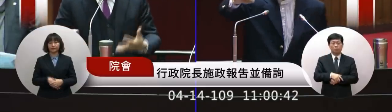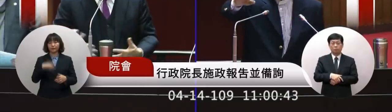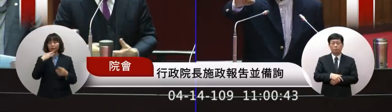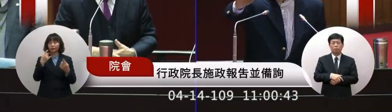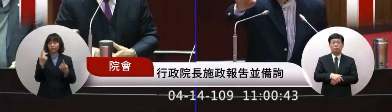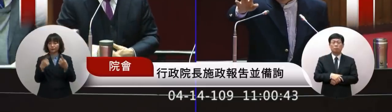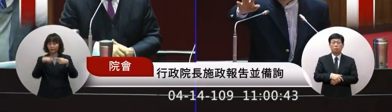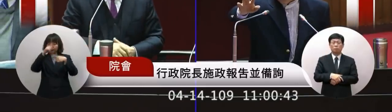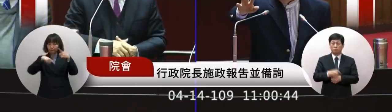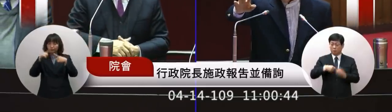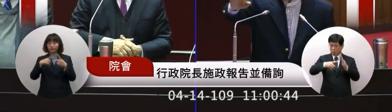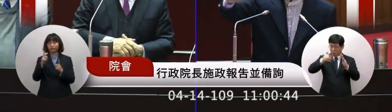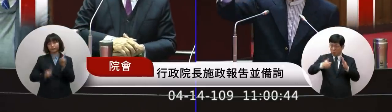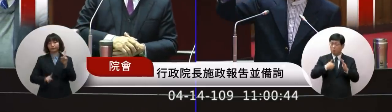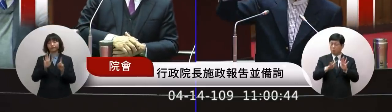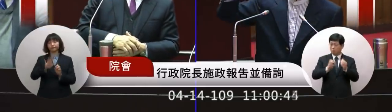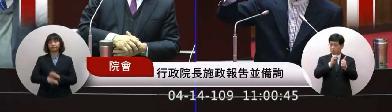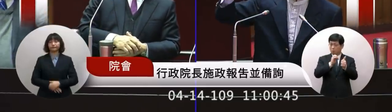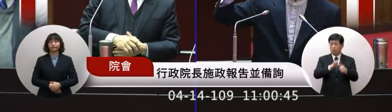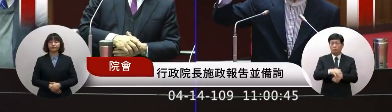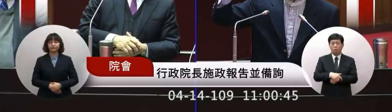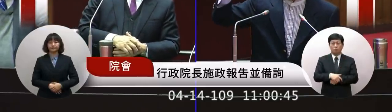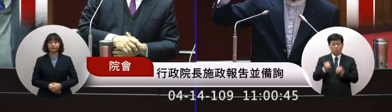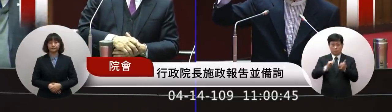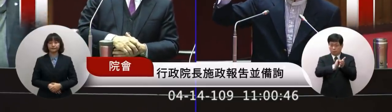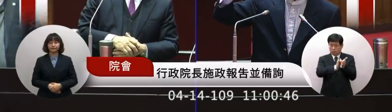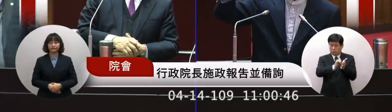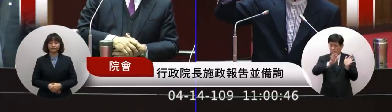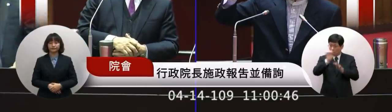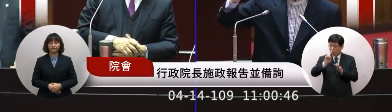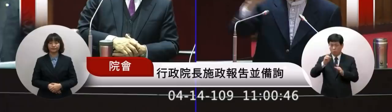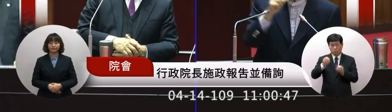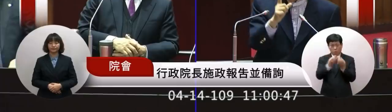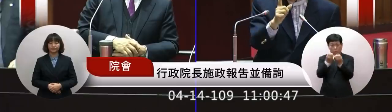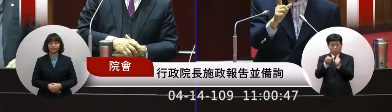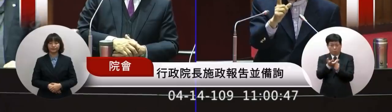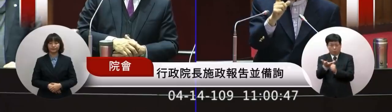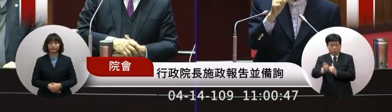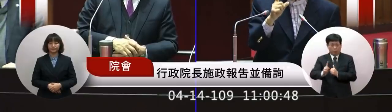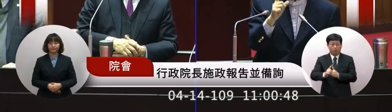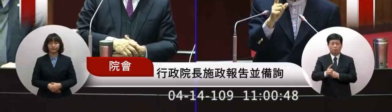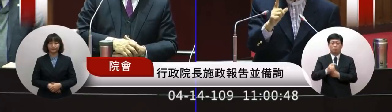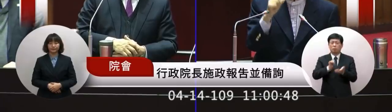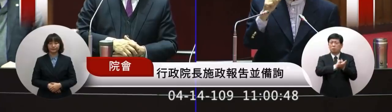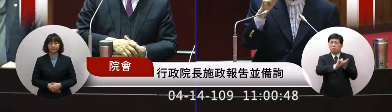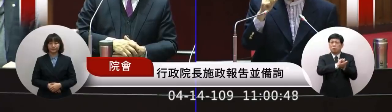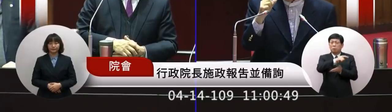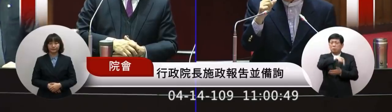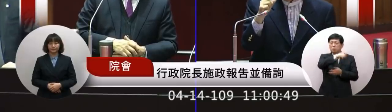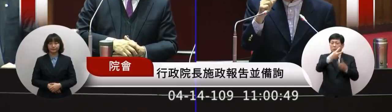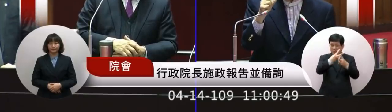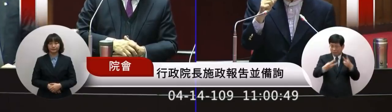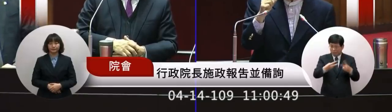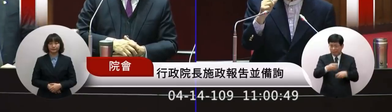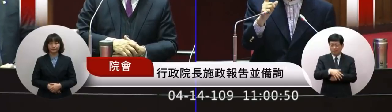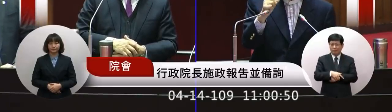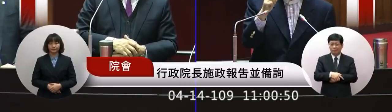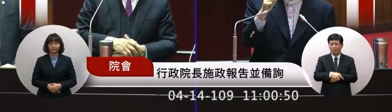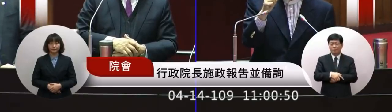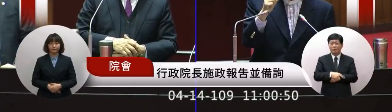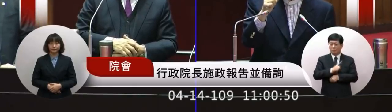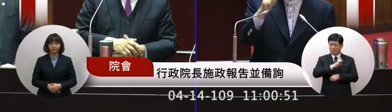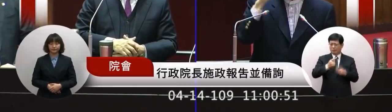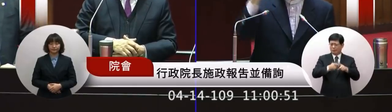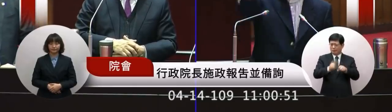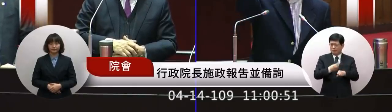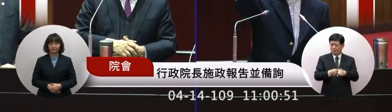笔差太快。 院长，我你讲哦，纽约客是安怎讲这些？因为纽约客啊，纽约客有一个